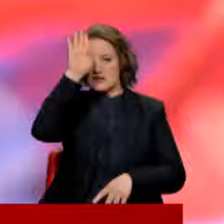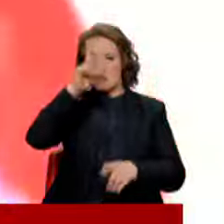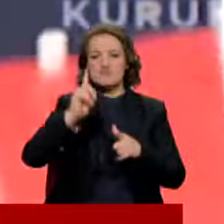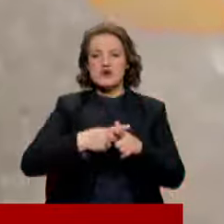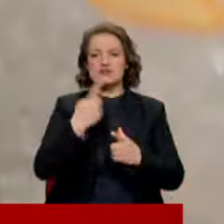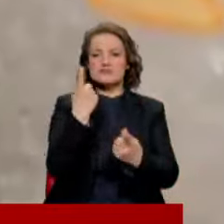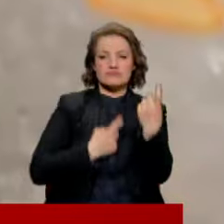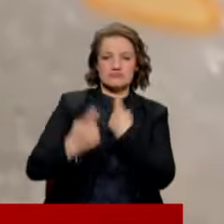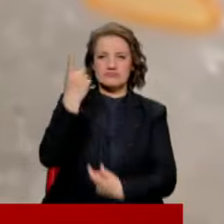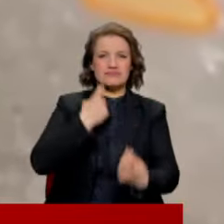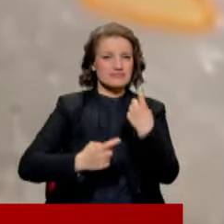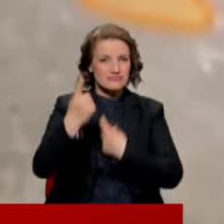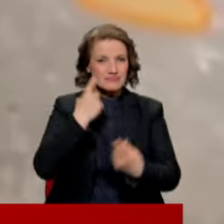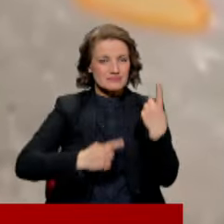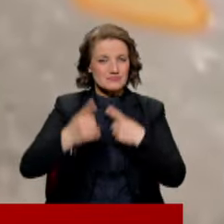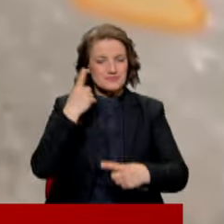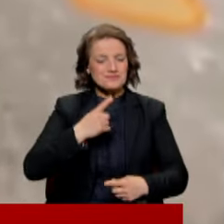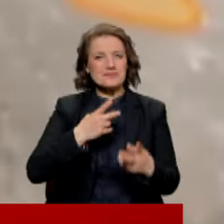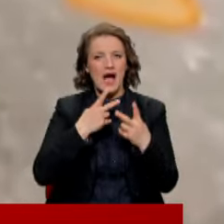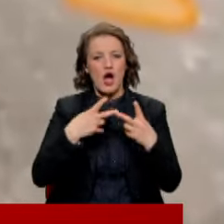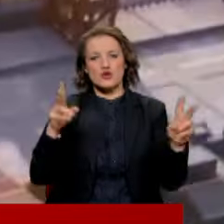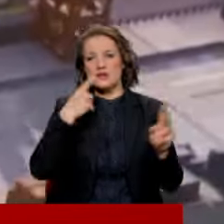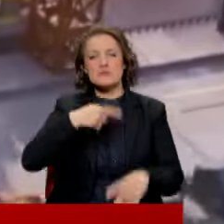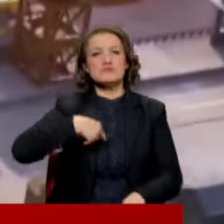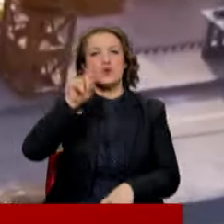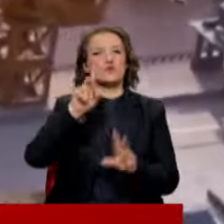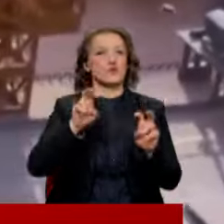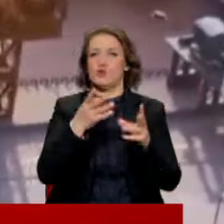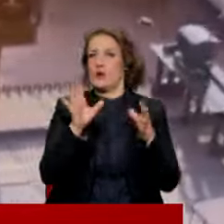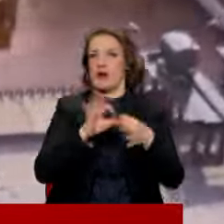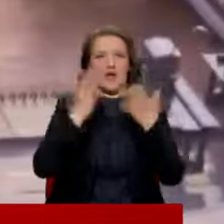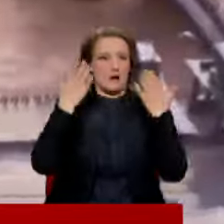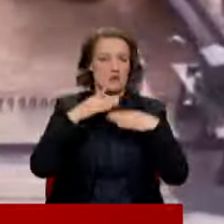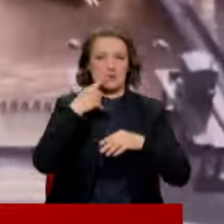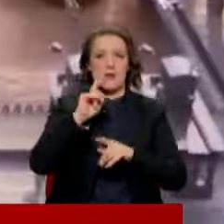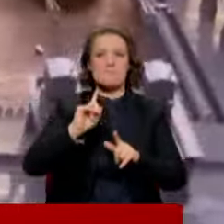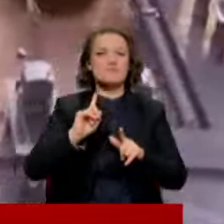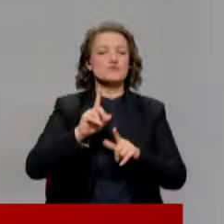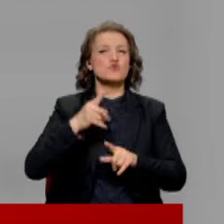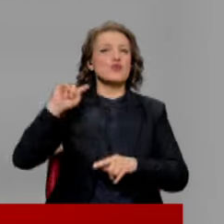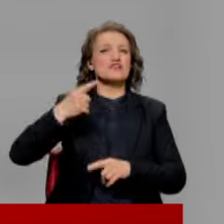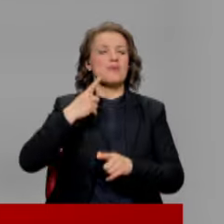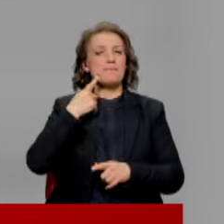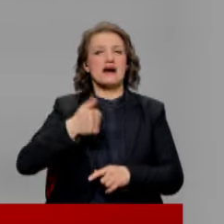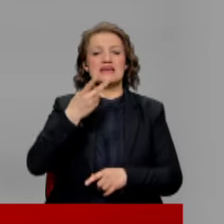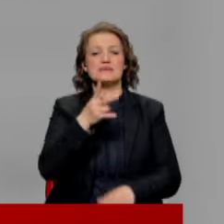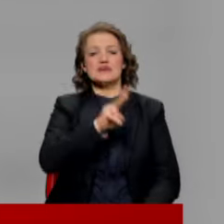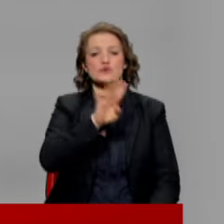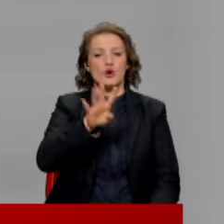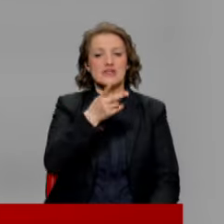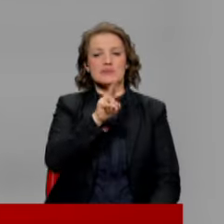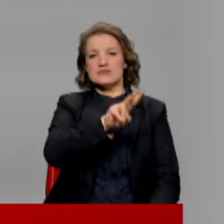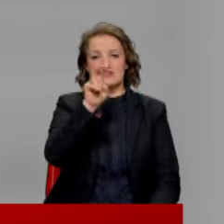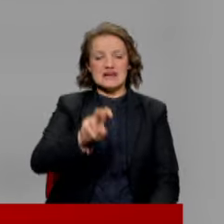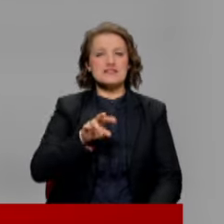sorularına üstüne basa basa gündemimizde yok yanıtı vermişti. Ancak Ulaştırma Bakanlığı projeyi gündemine aldı.